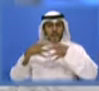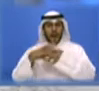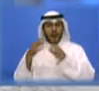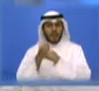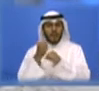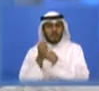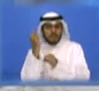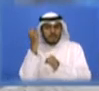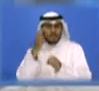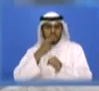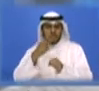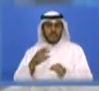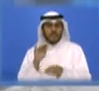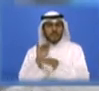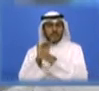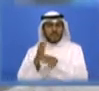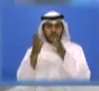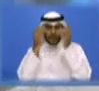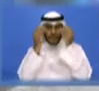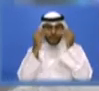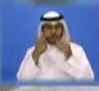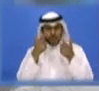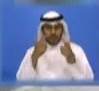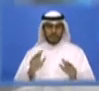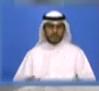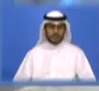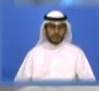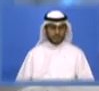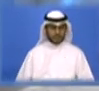والفعاليات لرفع الوعي والوقاية من هذا المرض.